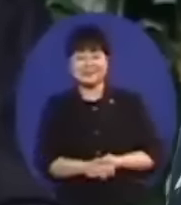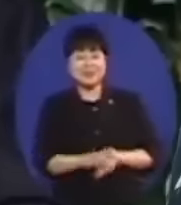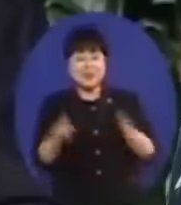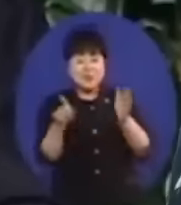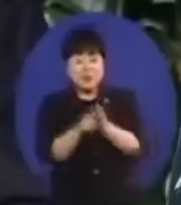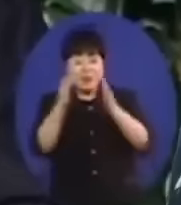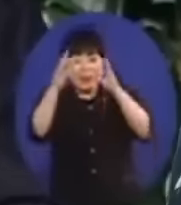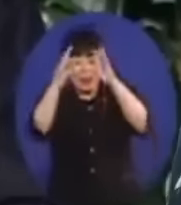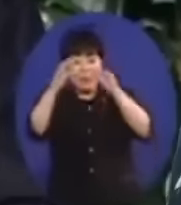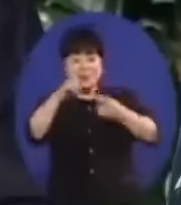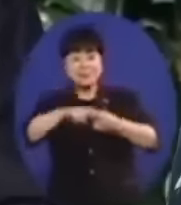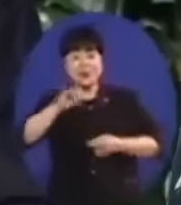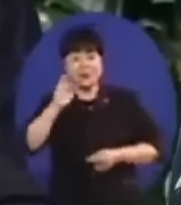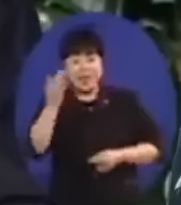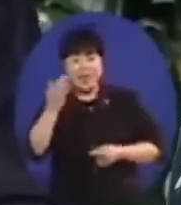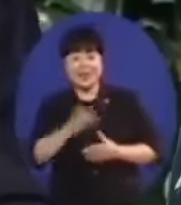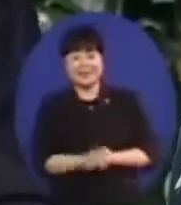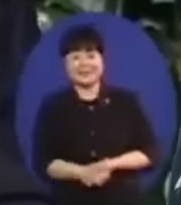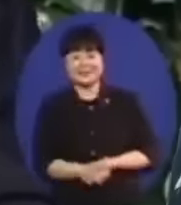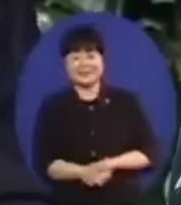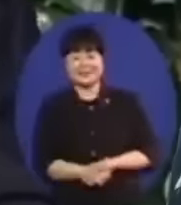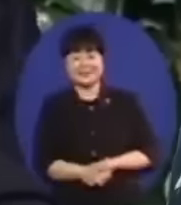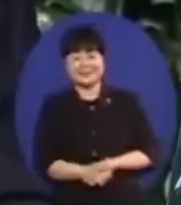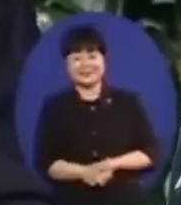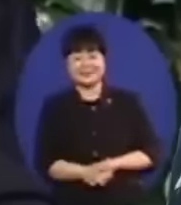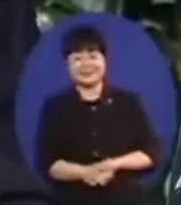믿고 바라보면 그대로 돼요.